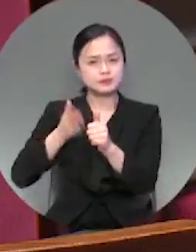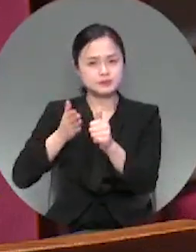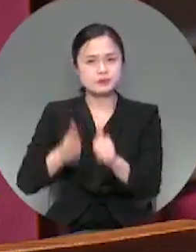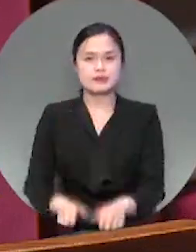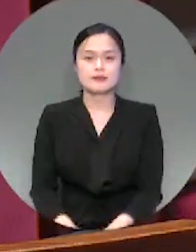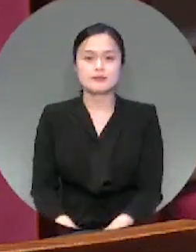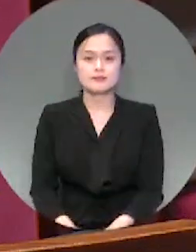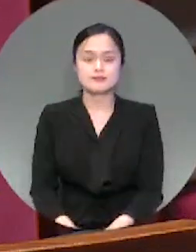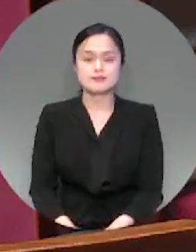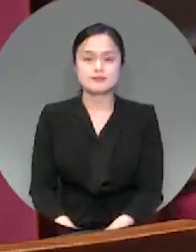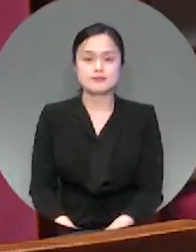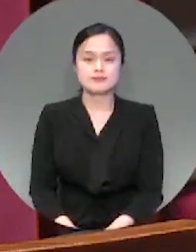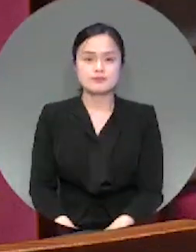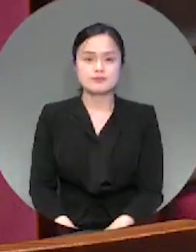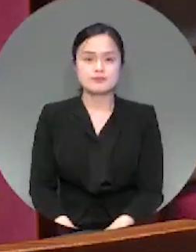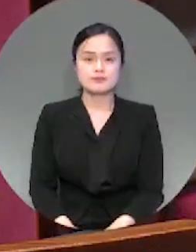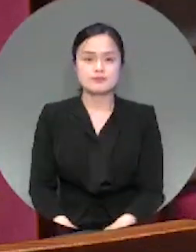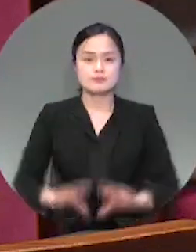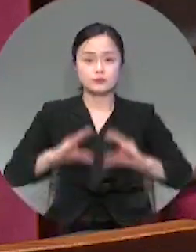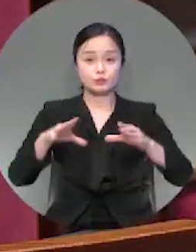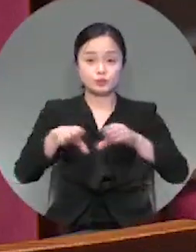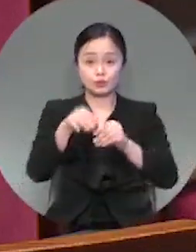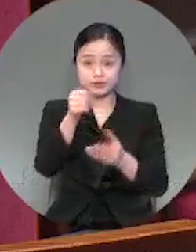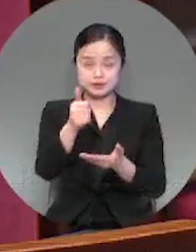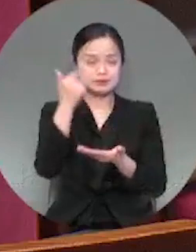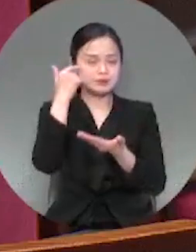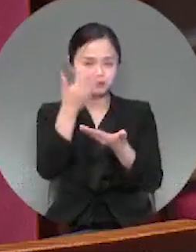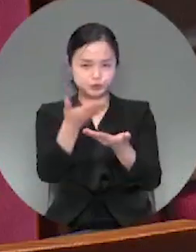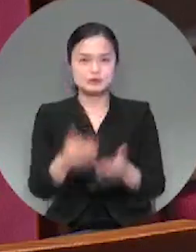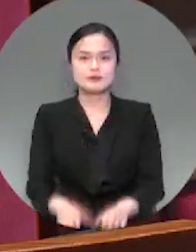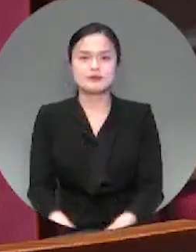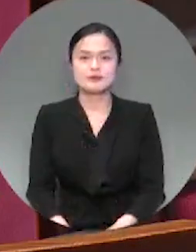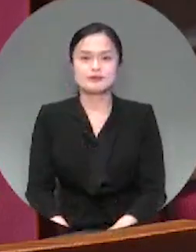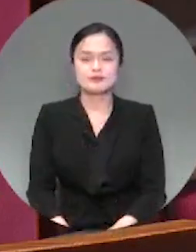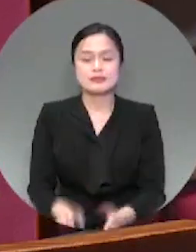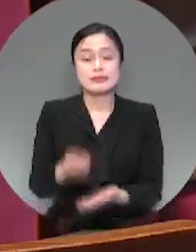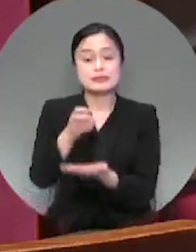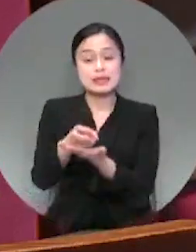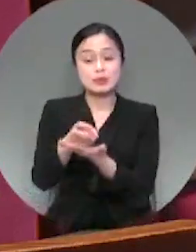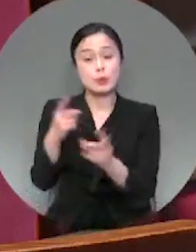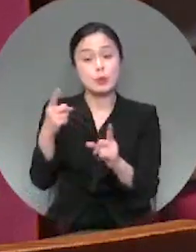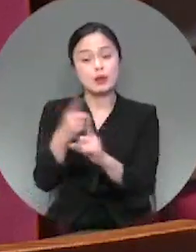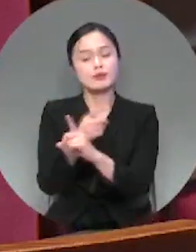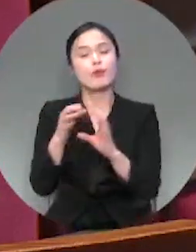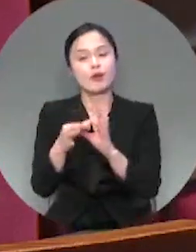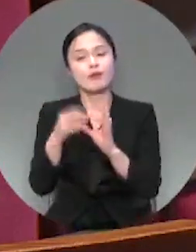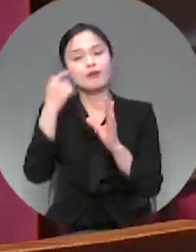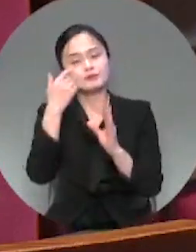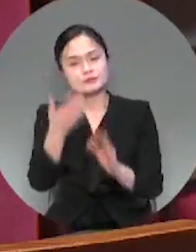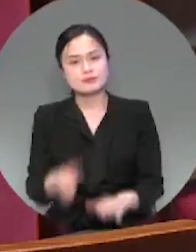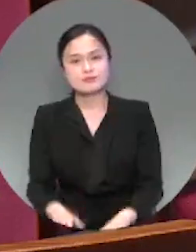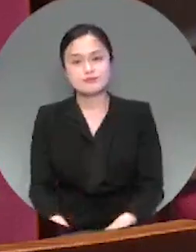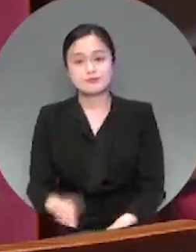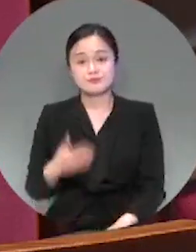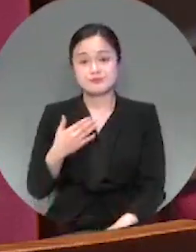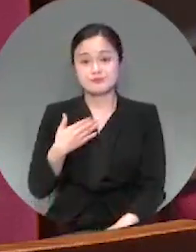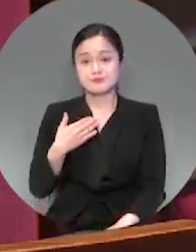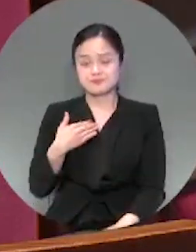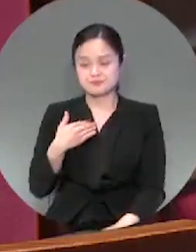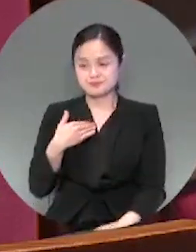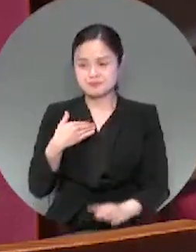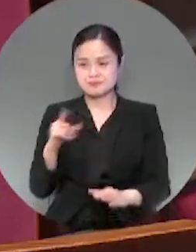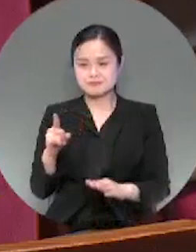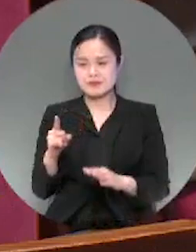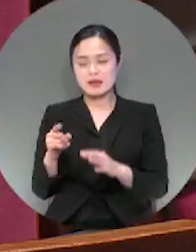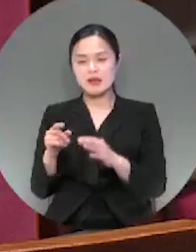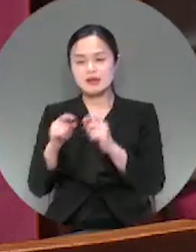질의 드리겠습니다. 이건 직접적인 지원이 아니고 제도 개선인데요. 저희 지역에 있는 식당 업주분들이 전화를 많이